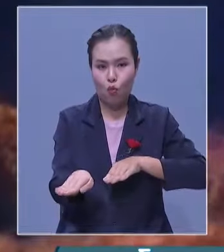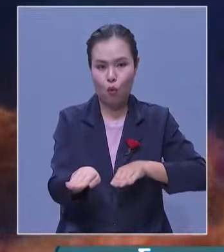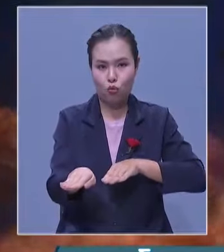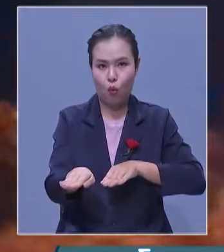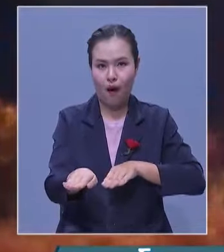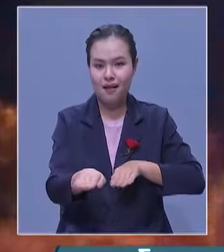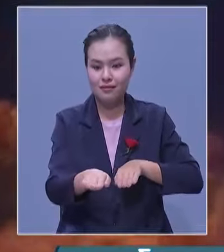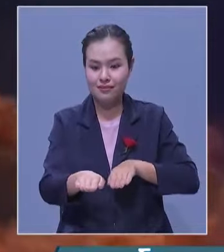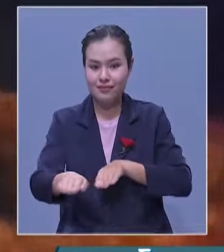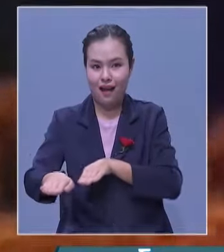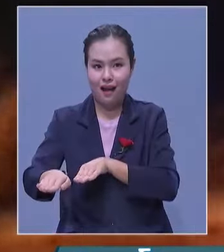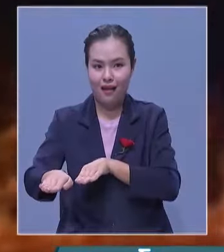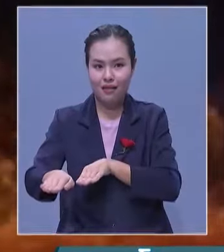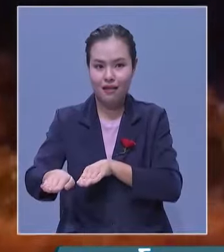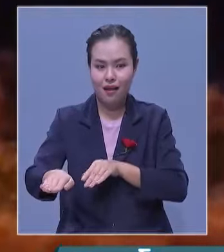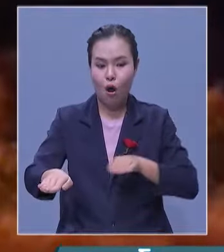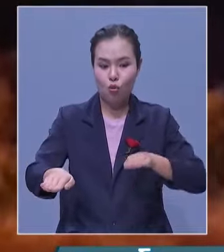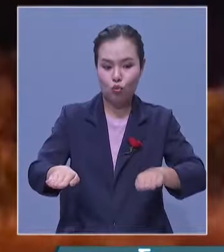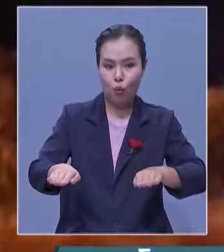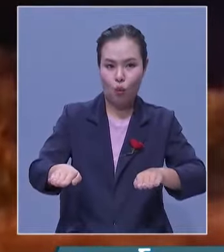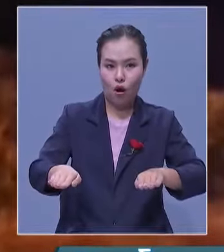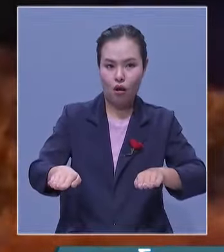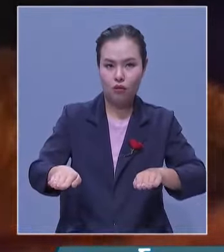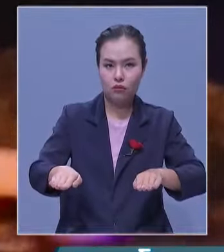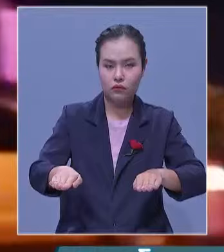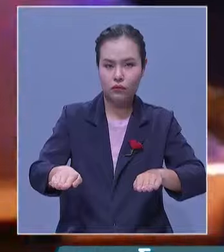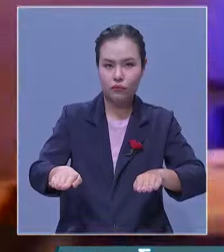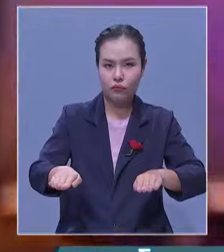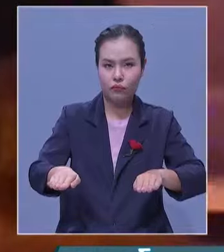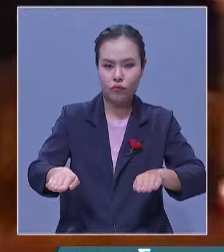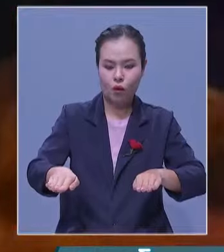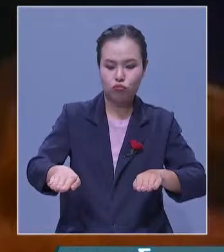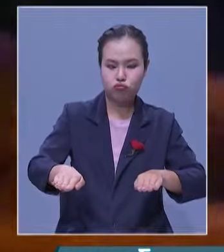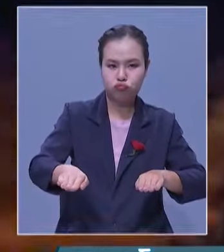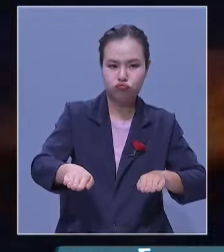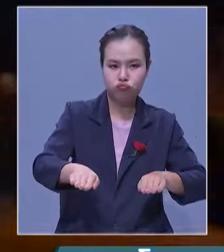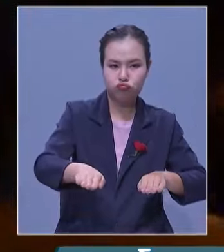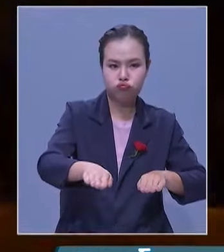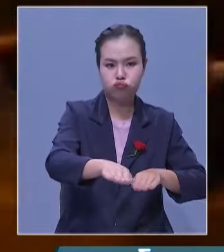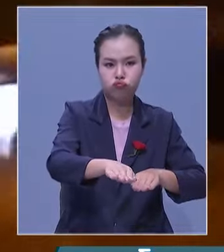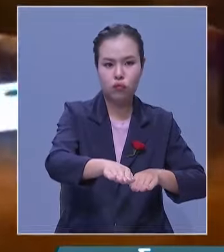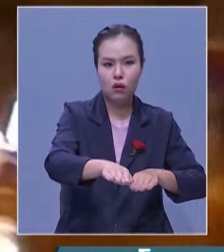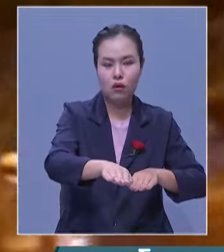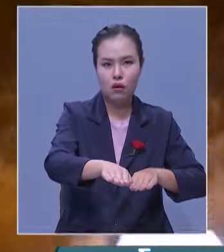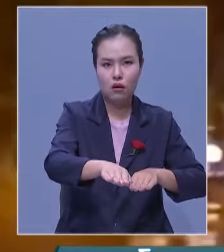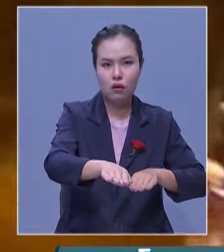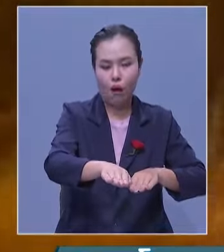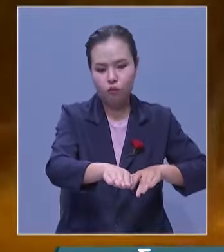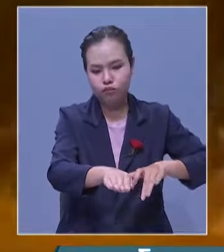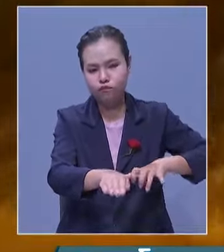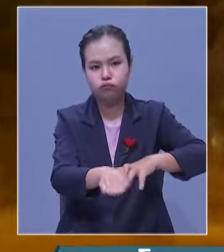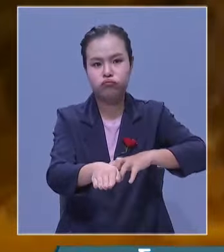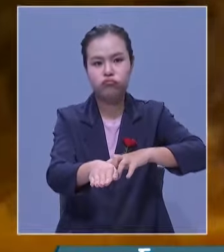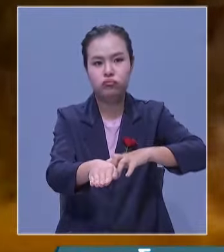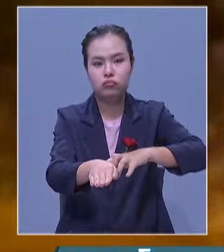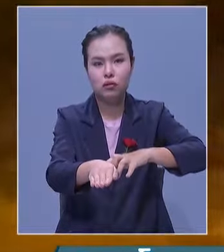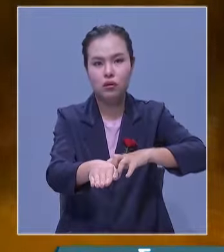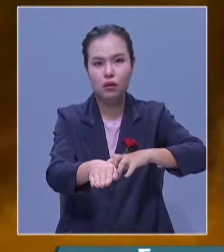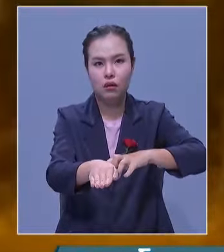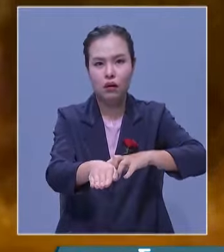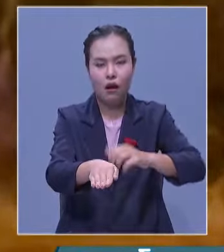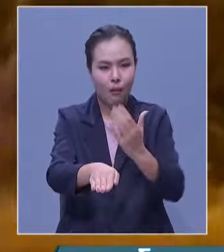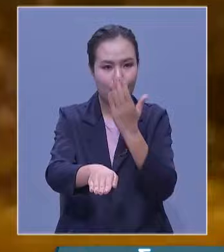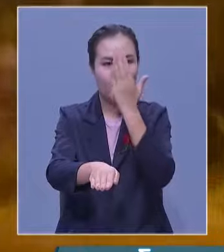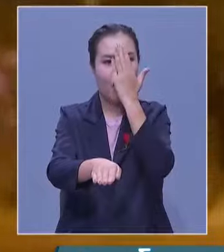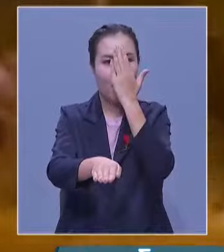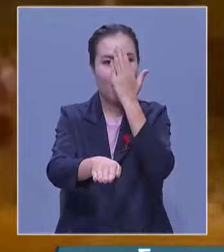นซ้ายส่วนรถทัวร์เนี่ยอยู่เลนขวาจู่ๆรถบรรทุกพ่วงก็หักเข้ามาเลนขวากระทันหันชนเข้ากับรถทัวร์ที่ขับ